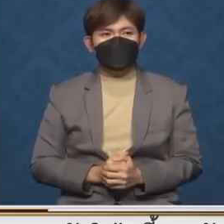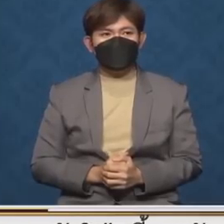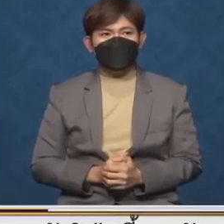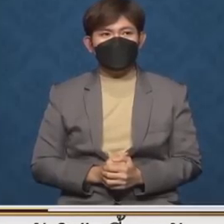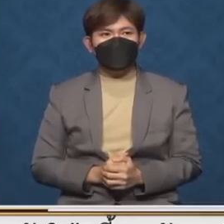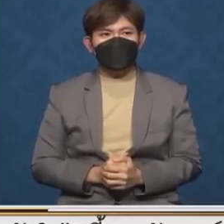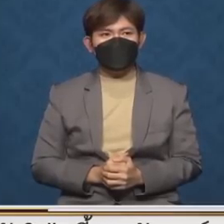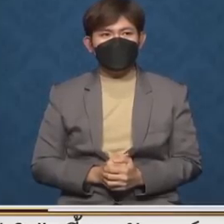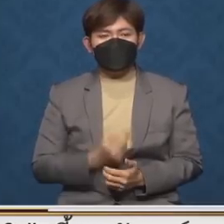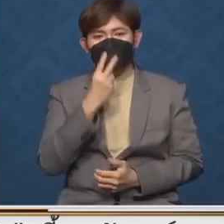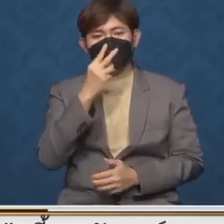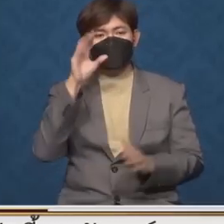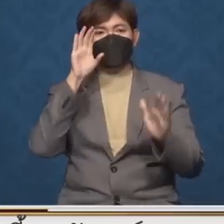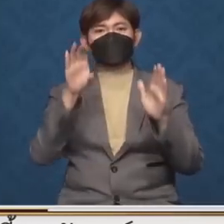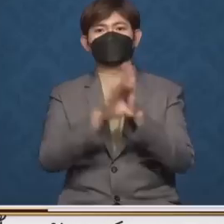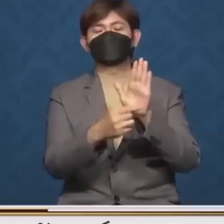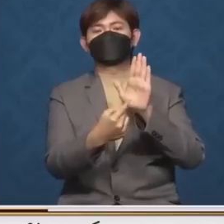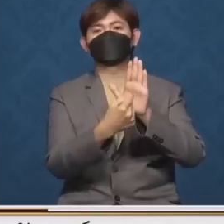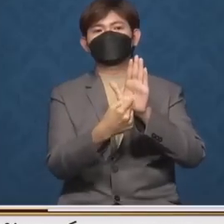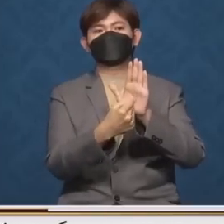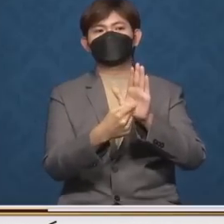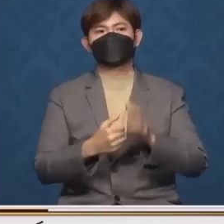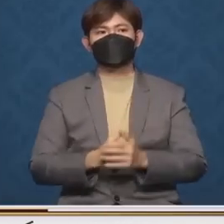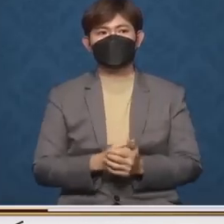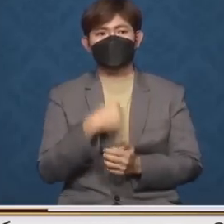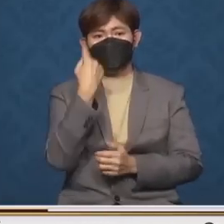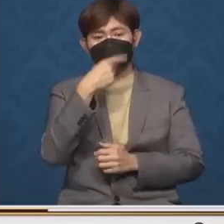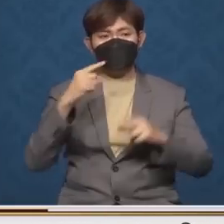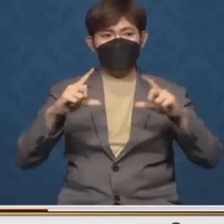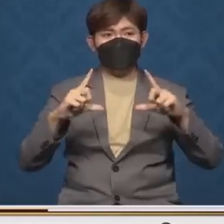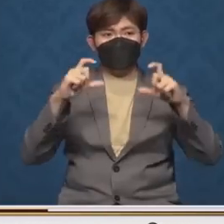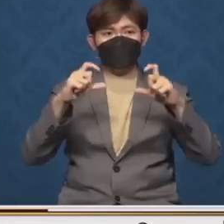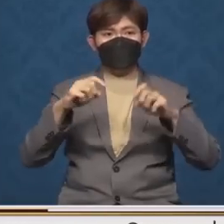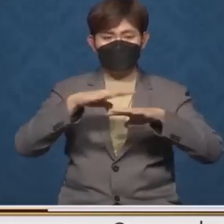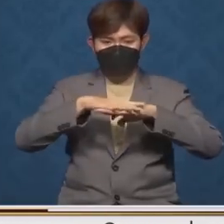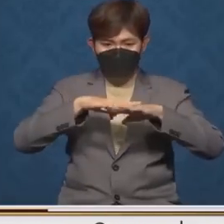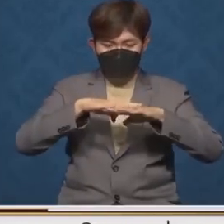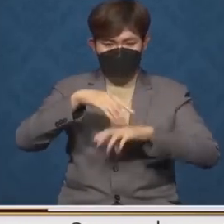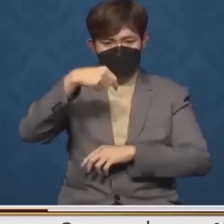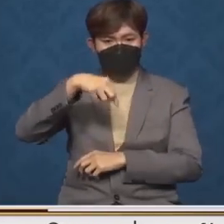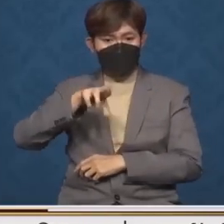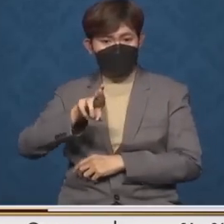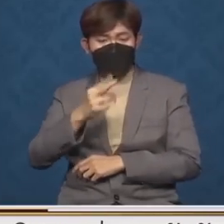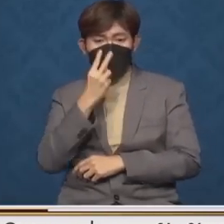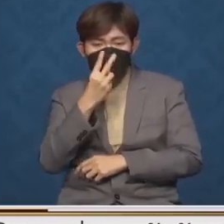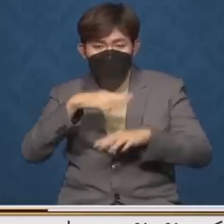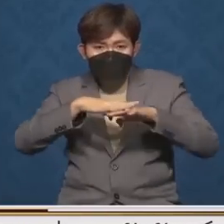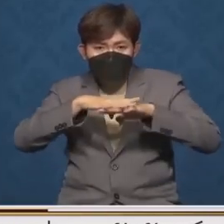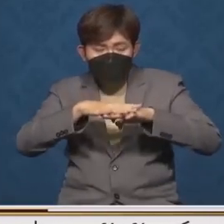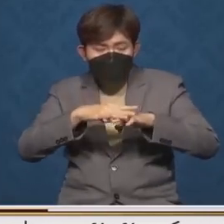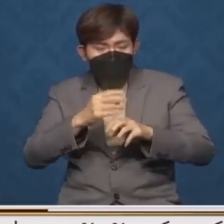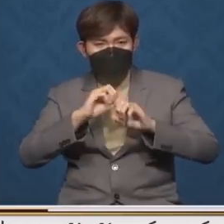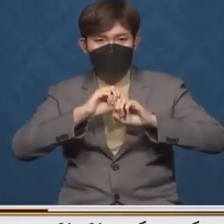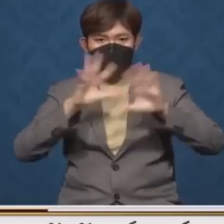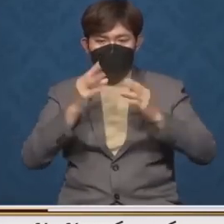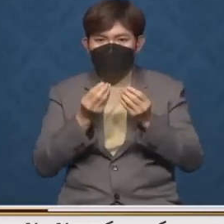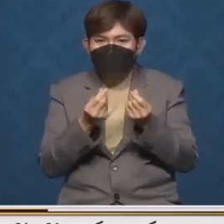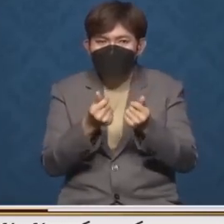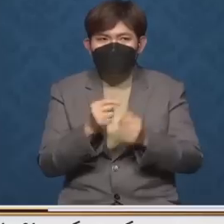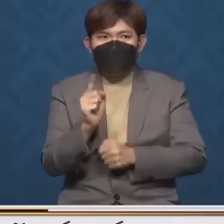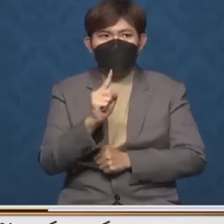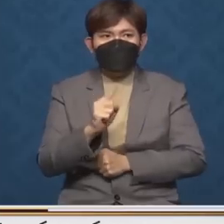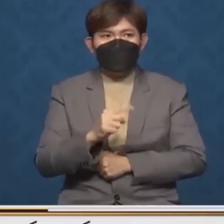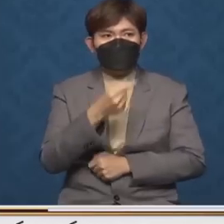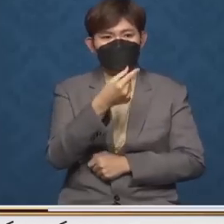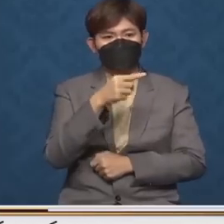ออกตาหลาเลยครับใครจะถ่ายควอโคตไปเปิดดูรลเอียดเลยครับองค์การเพศสัจกรรมโรง